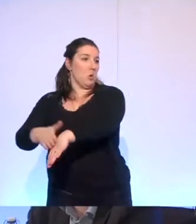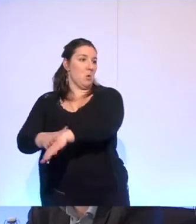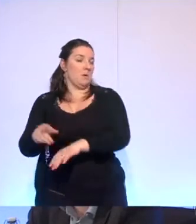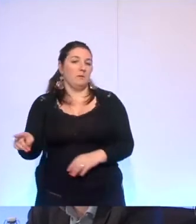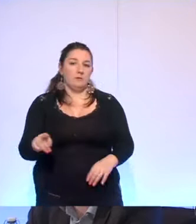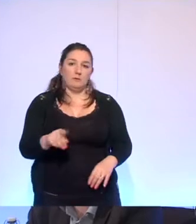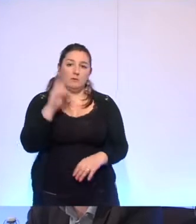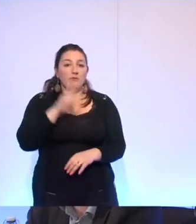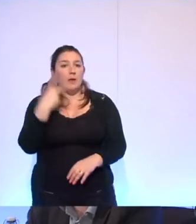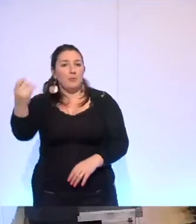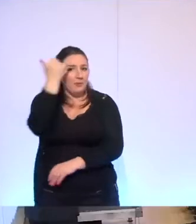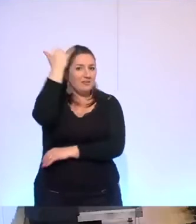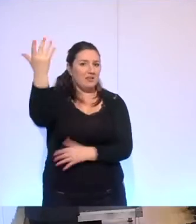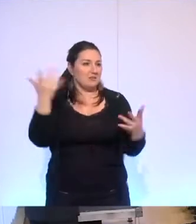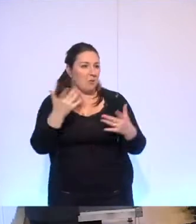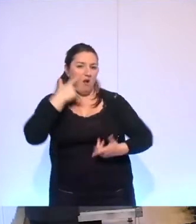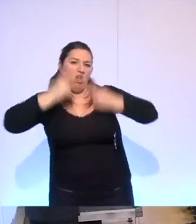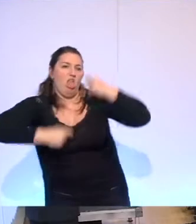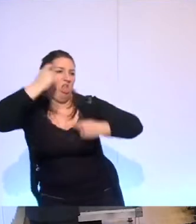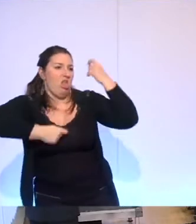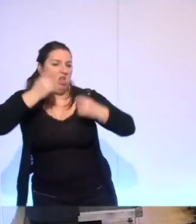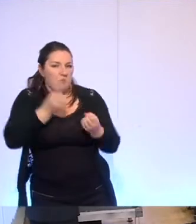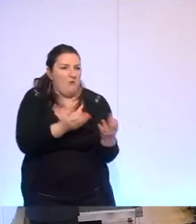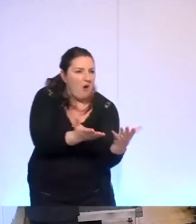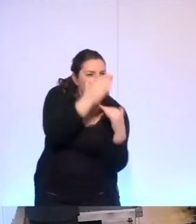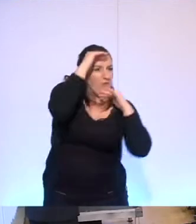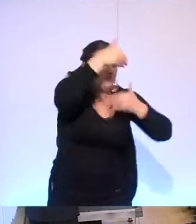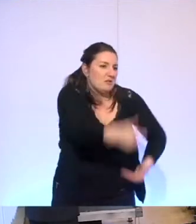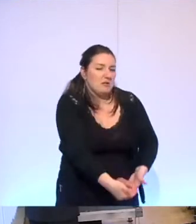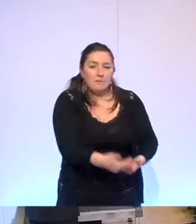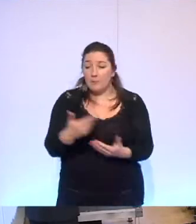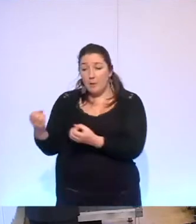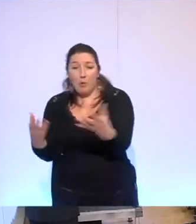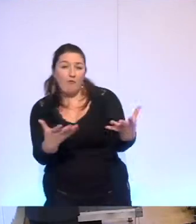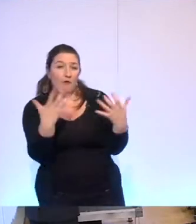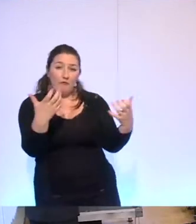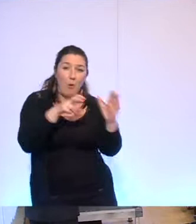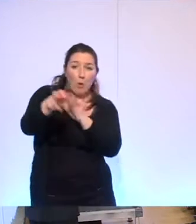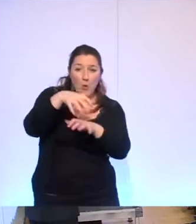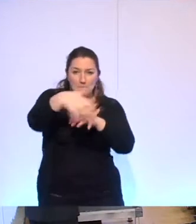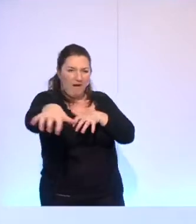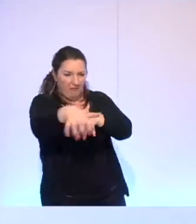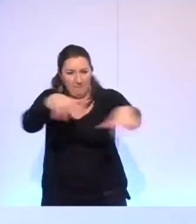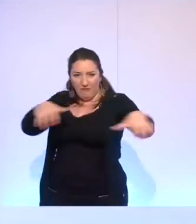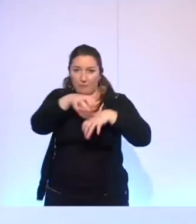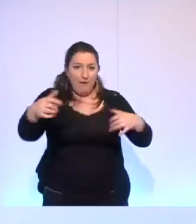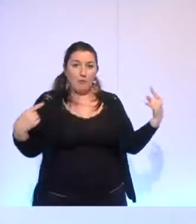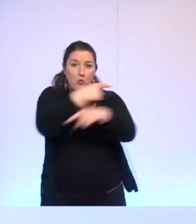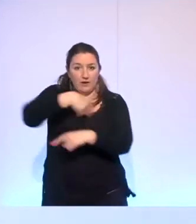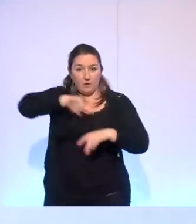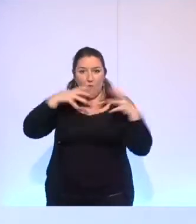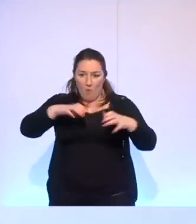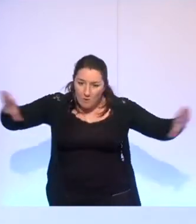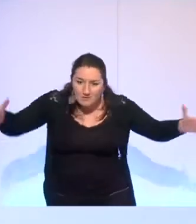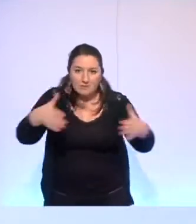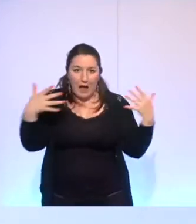nourrissent de la défiance, là où nous voulons retisser la confiance. Elles cherchent à diviser les Grenoblois, là où nous voulons les rassembler. Elles exacerbent les